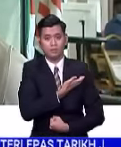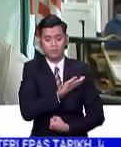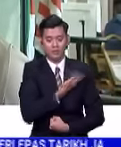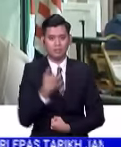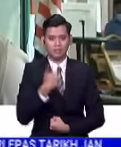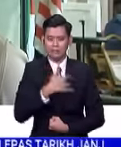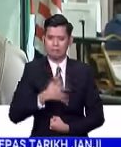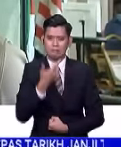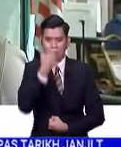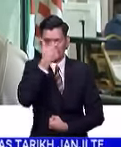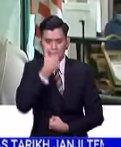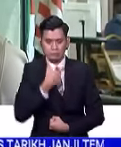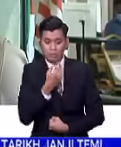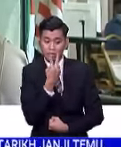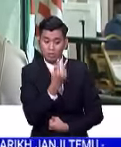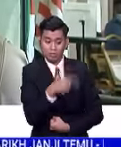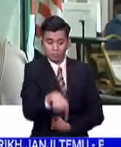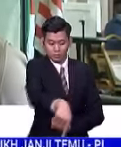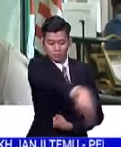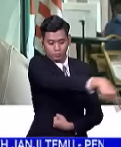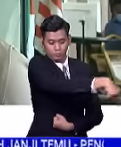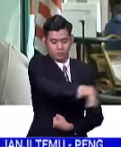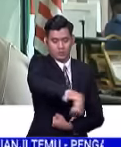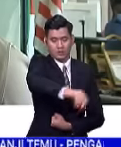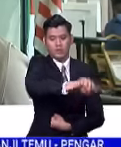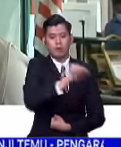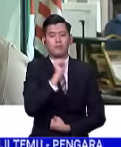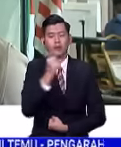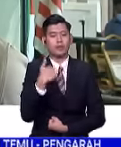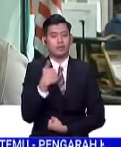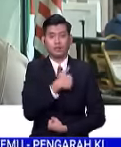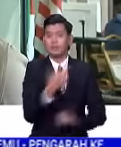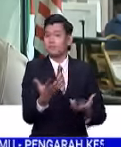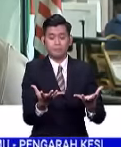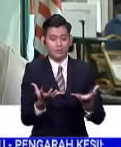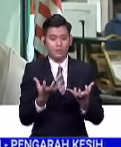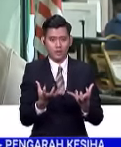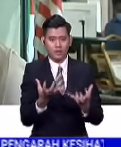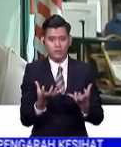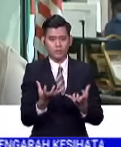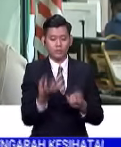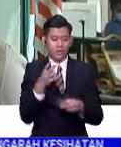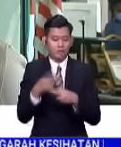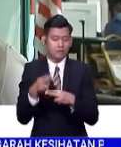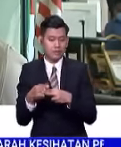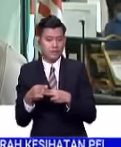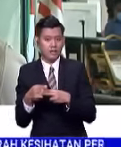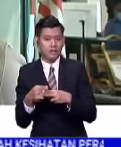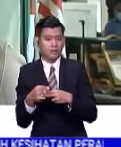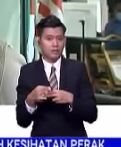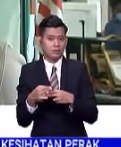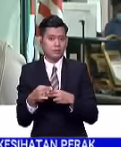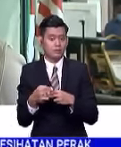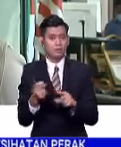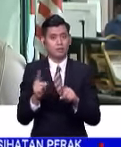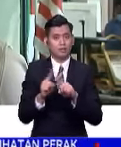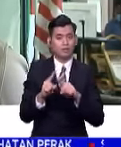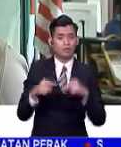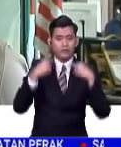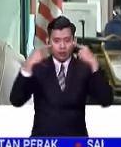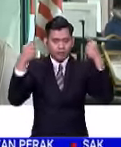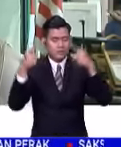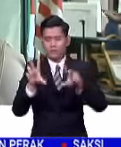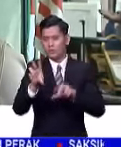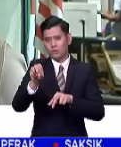hati kita. Dan bukan kita nakkan darjat, bukan kita inginkan kenamaan, tetapi sebagai